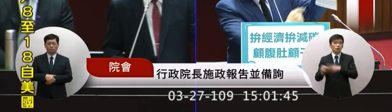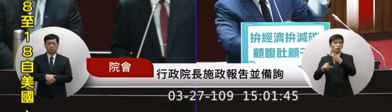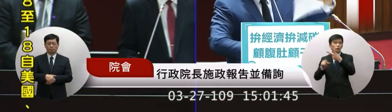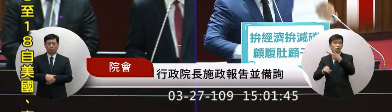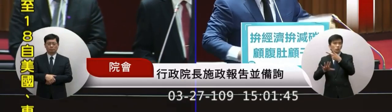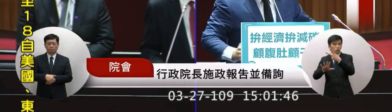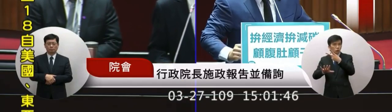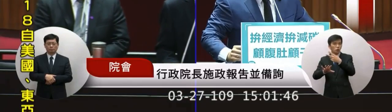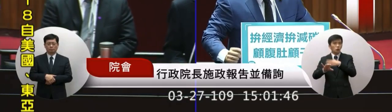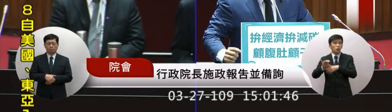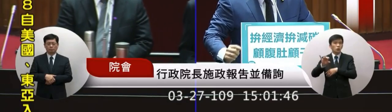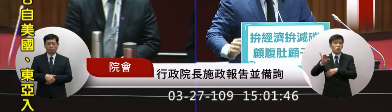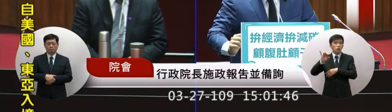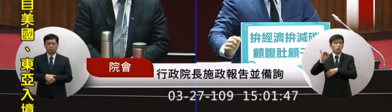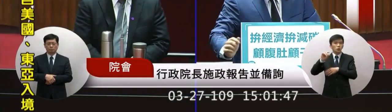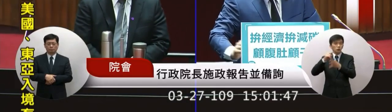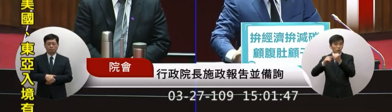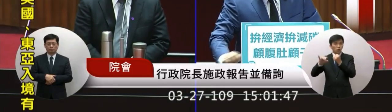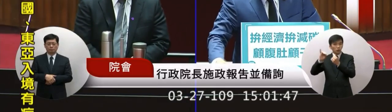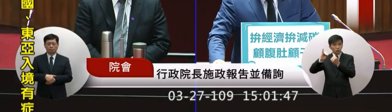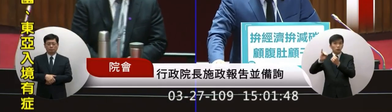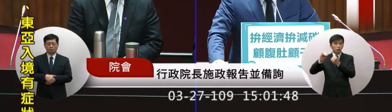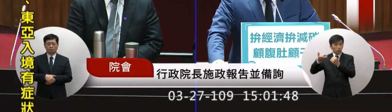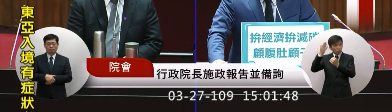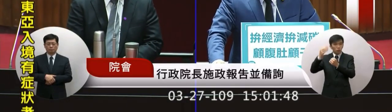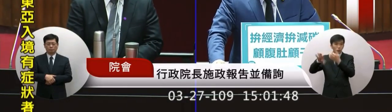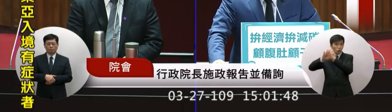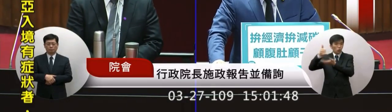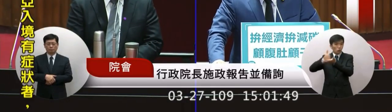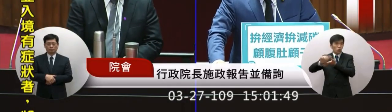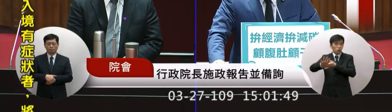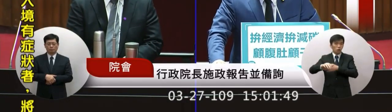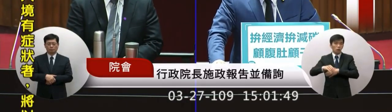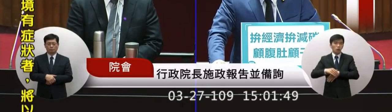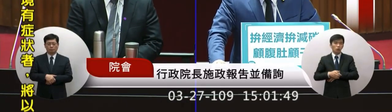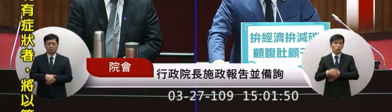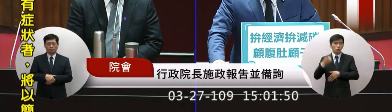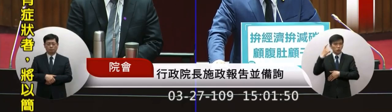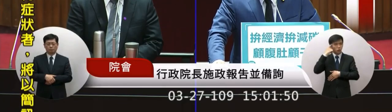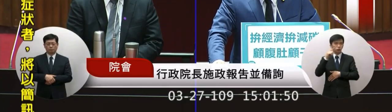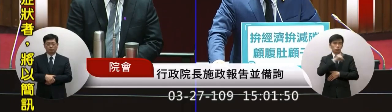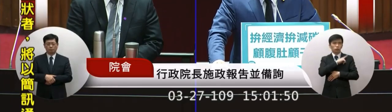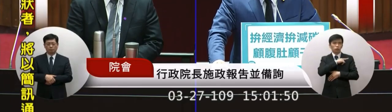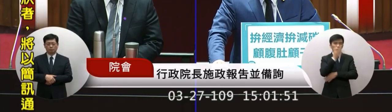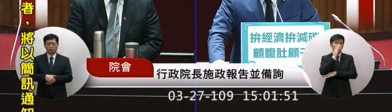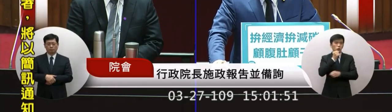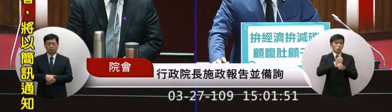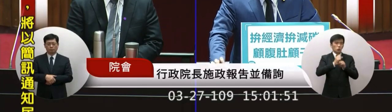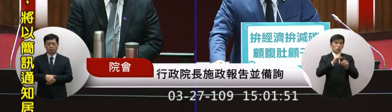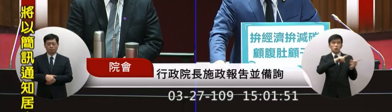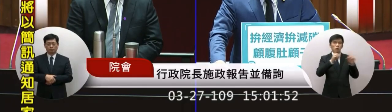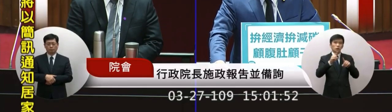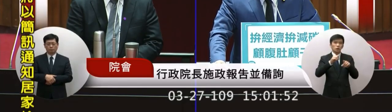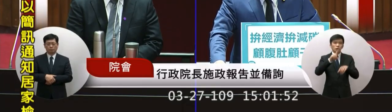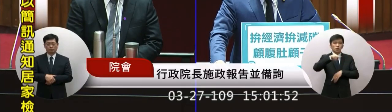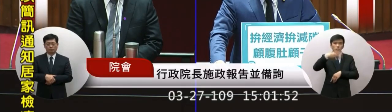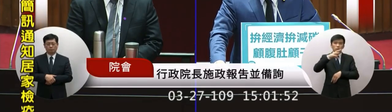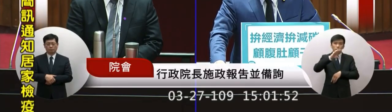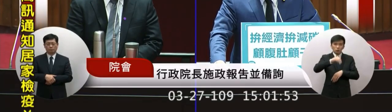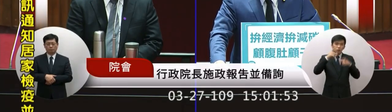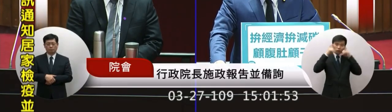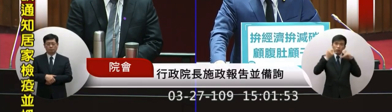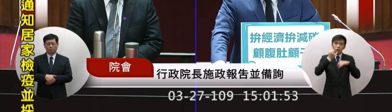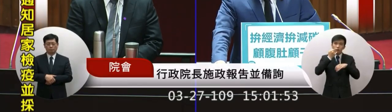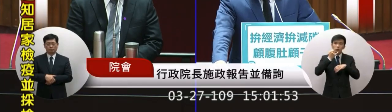还有千万片的口罩有出口啊。啊，这个保温因为下面既然都产能已经到1300万片一天了，那为什么我还常常看到大？